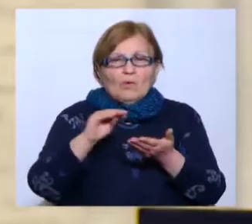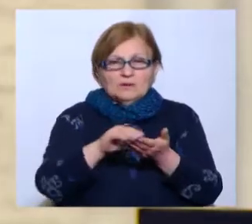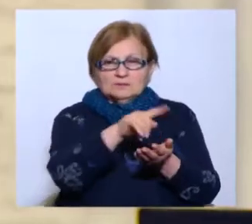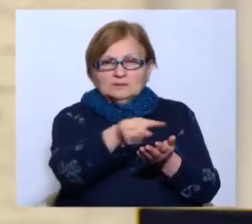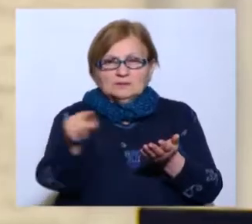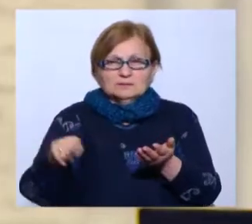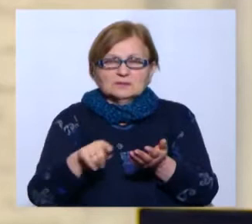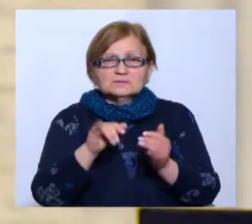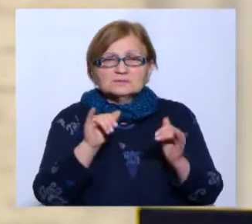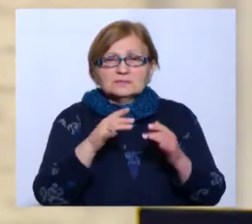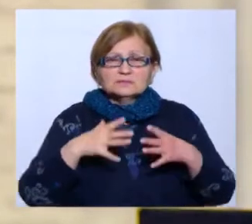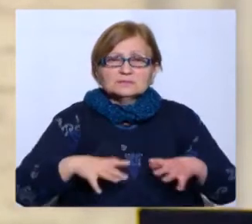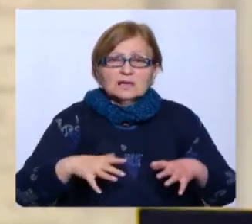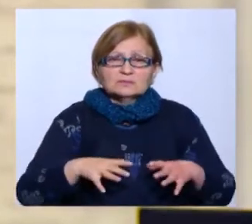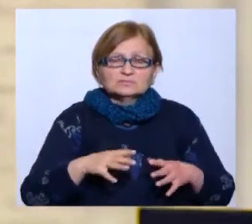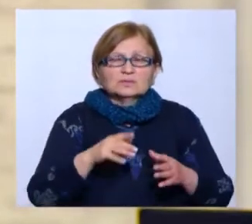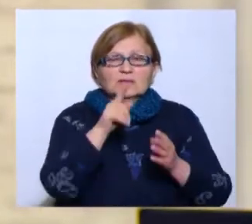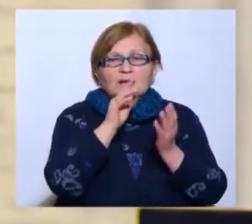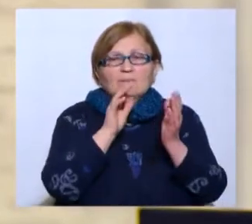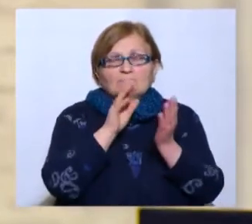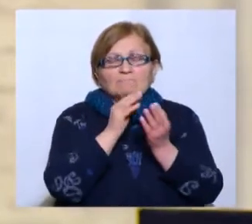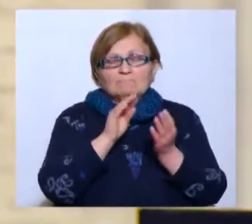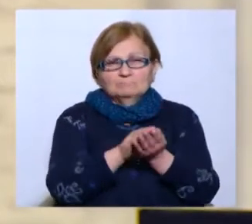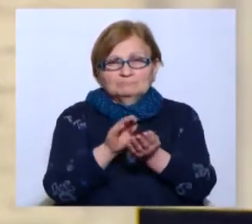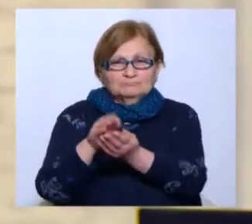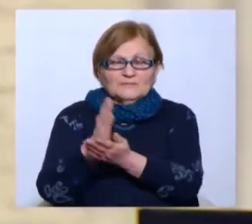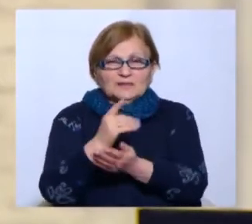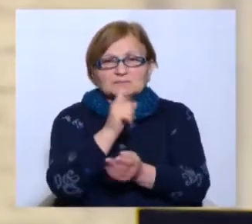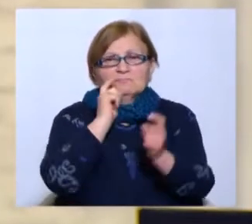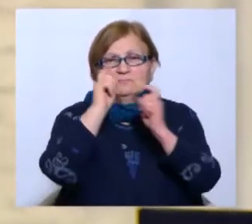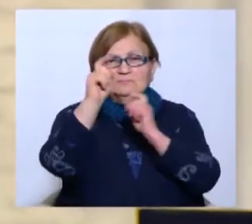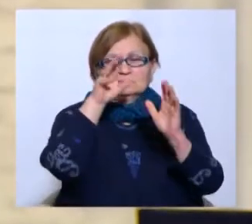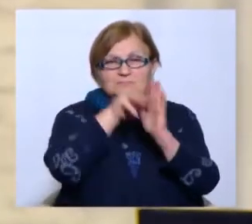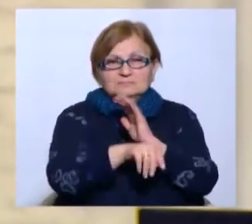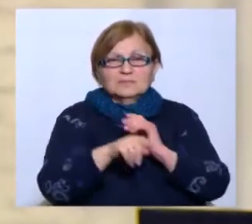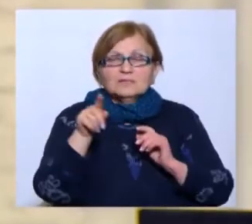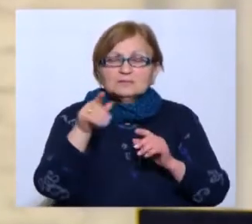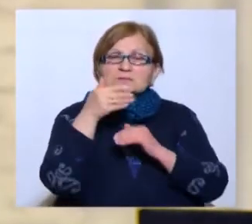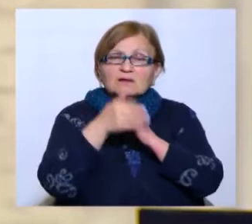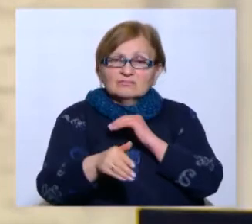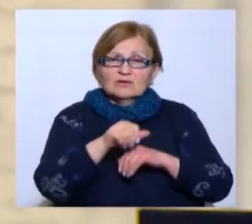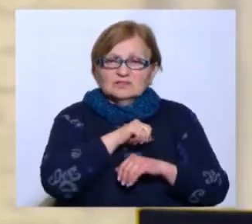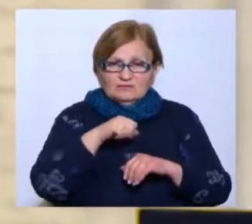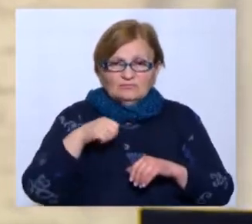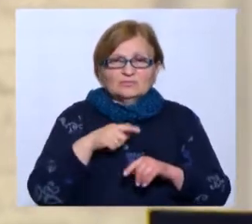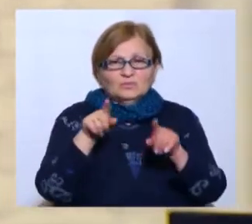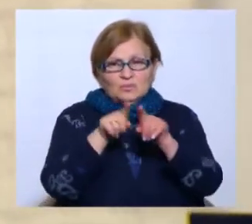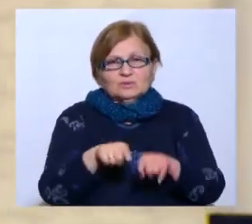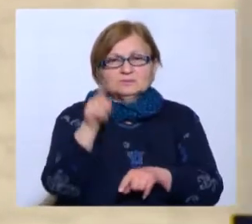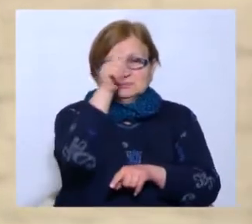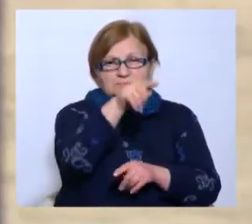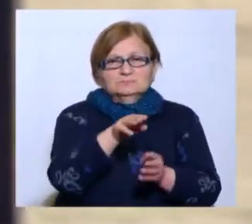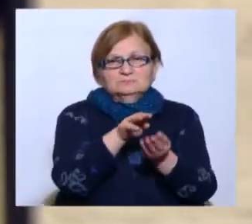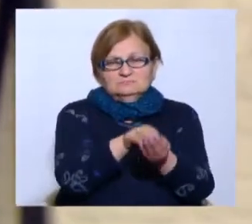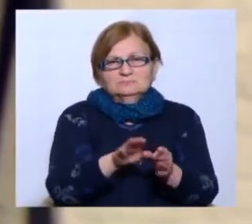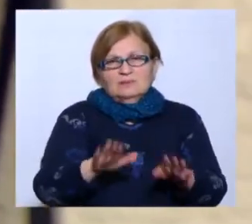პოეზიის პარნასი არის, მთაწმინდაზე. Და მოგვიანებით იგი ღირსეულად დაიმკვიდრებს სწორედ ადგილს აი ამ